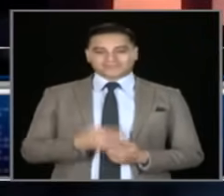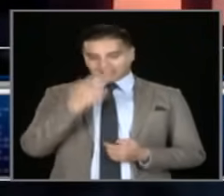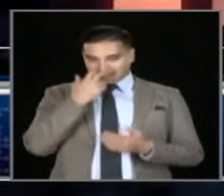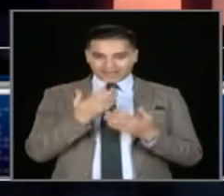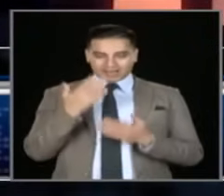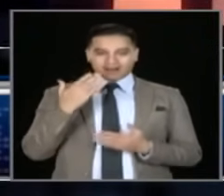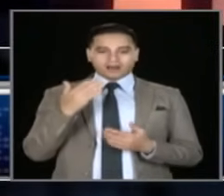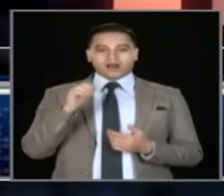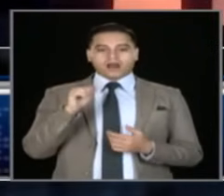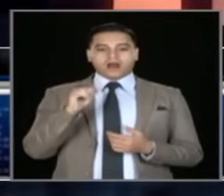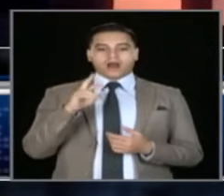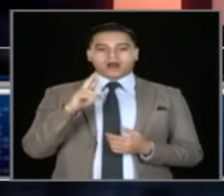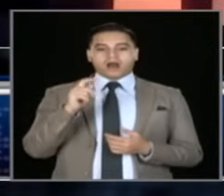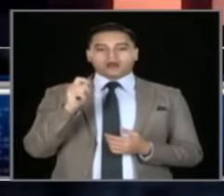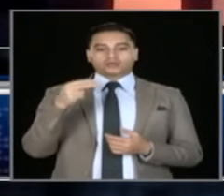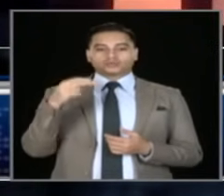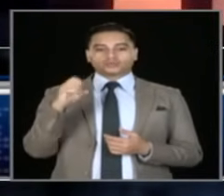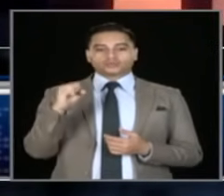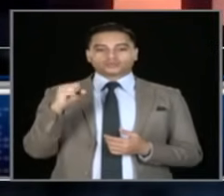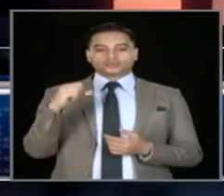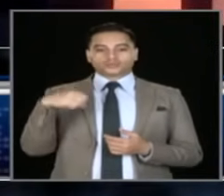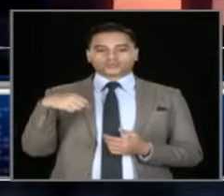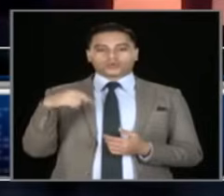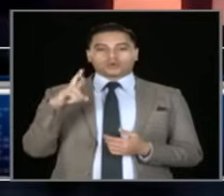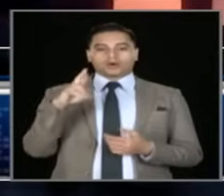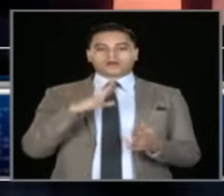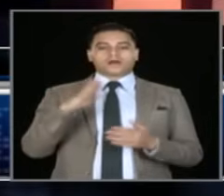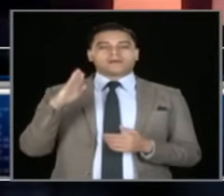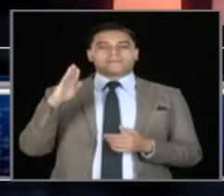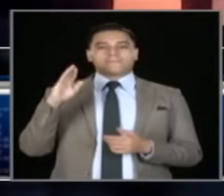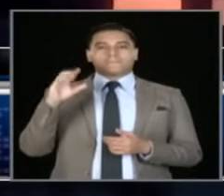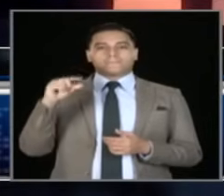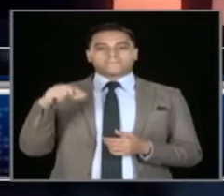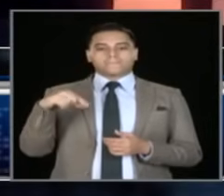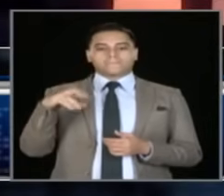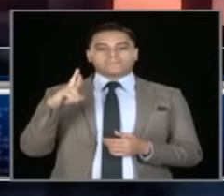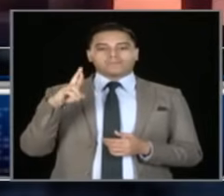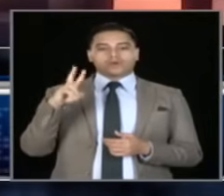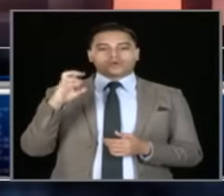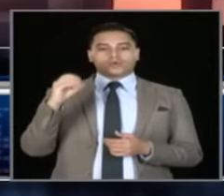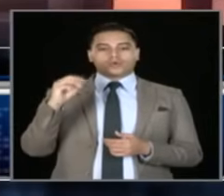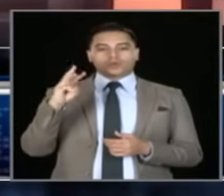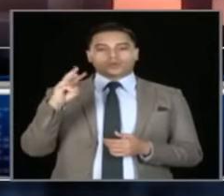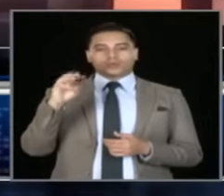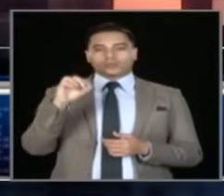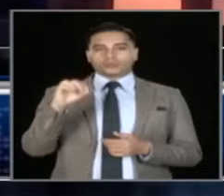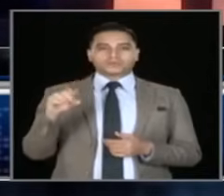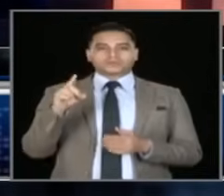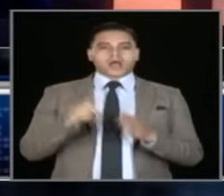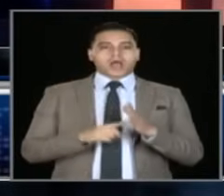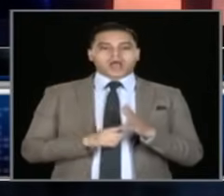كان آرثر باروز أول من شغل منصب مدير البرامج بإحدى المحطات الإذاعية العالمية، فما